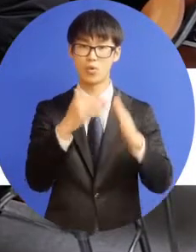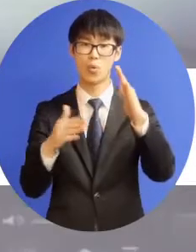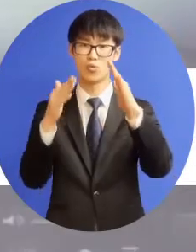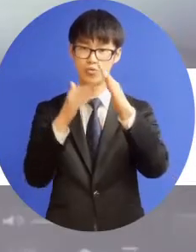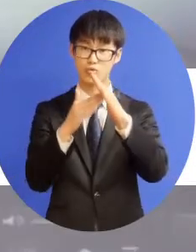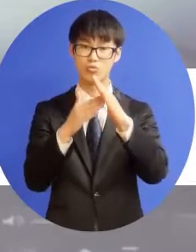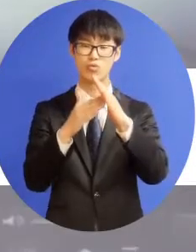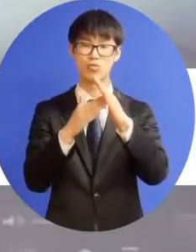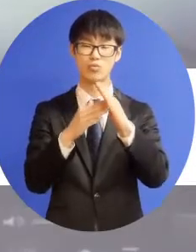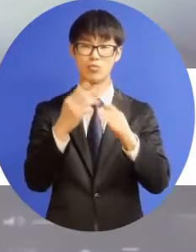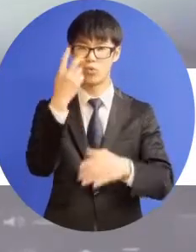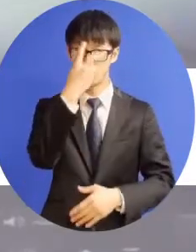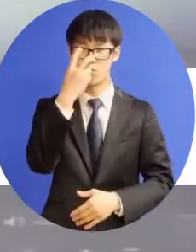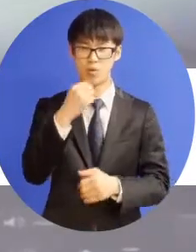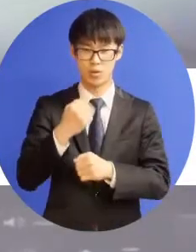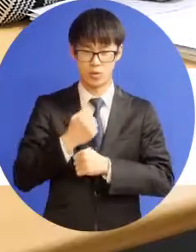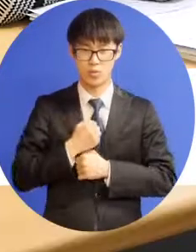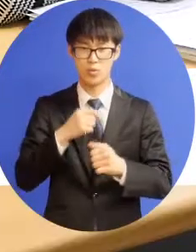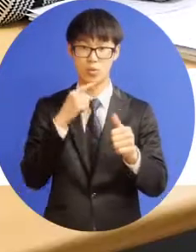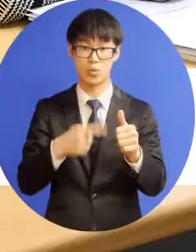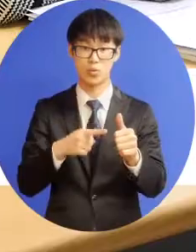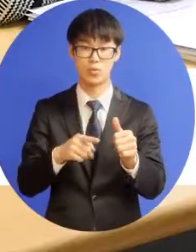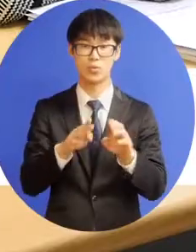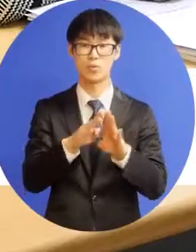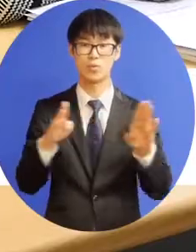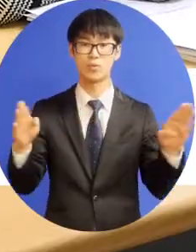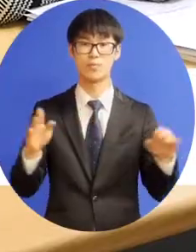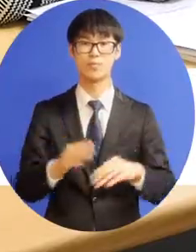2016년 공주시 보안실무교육이 진행됐습니다.